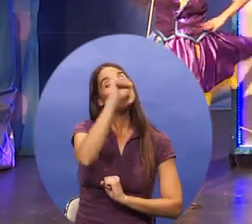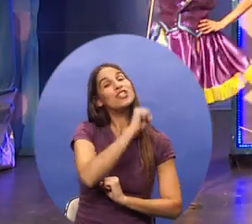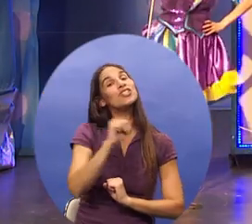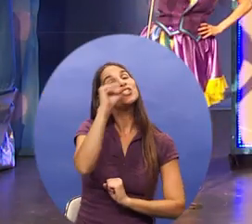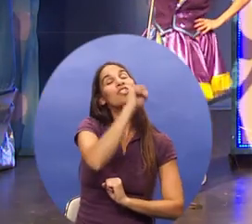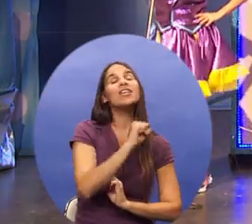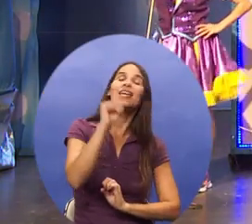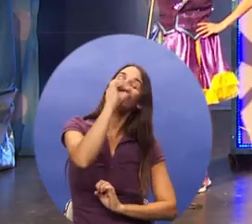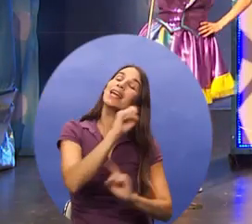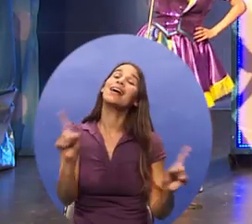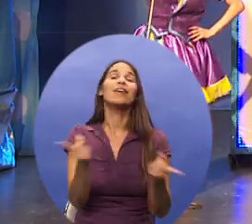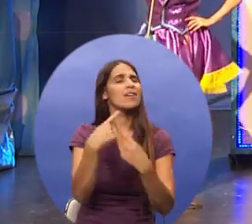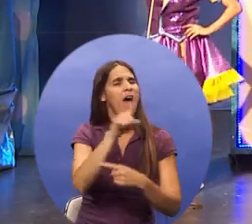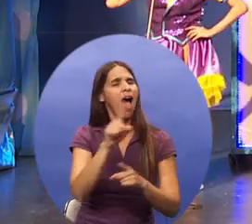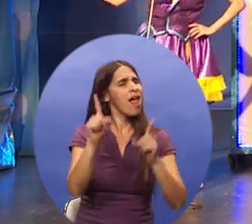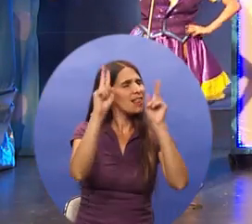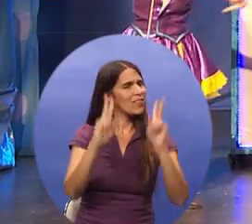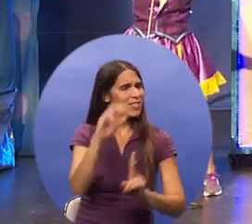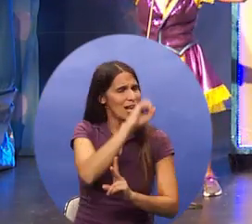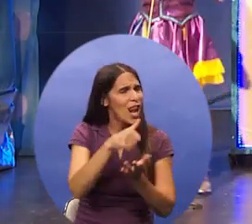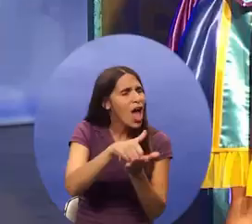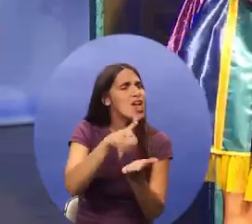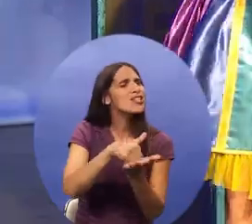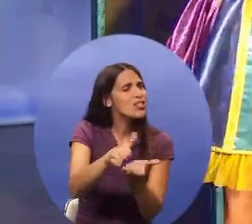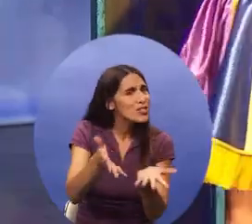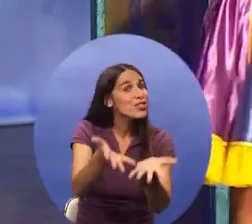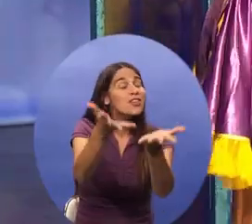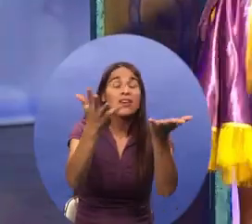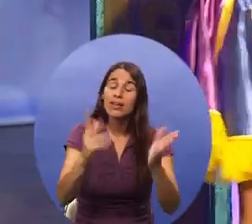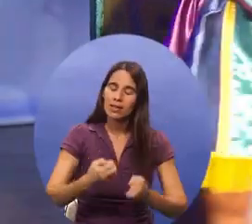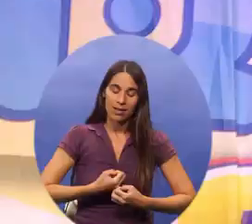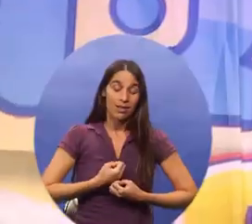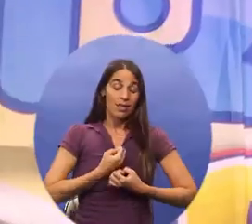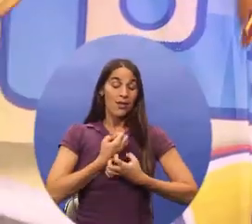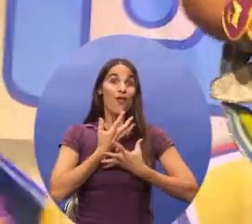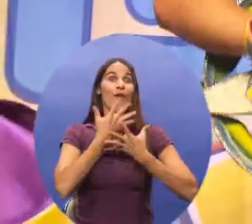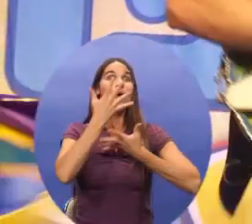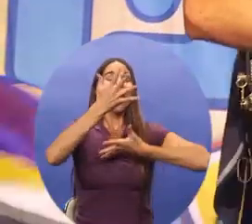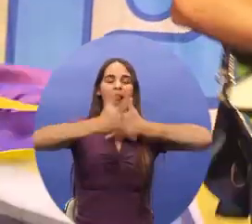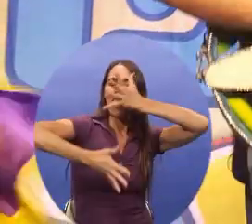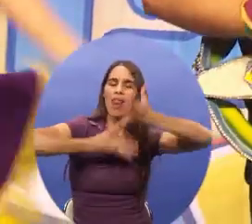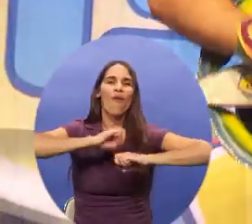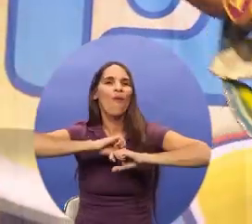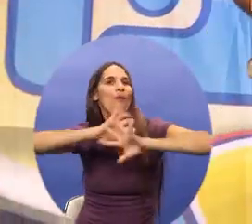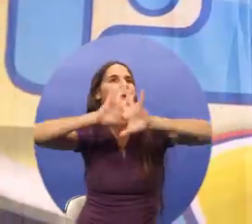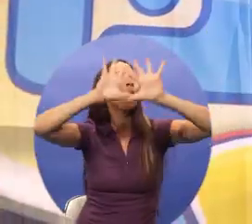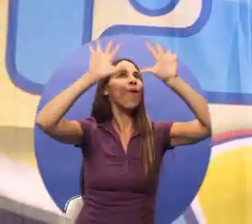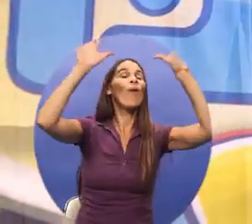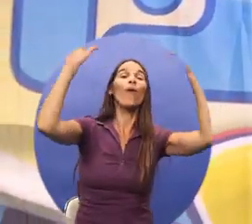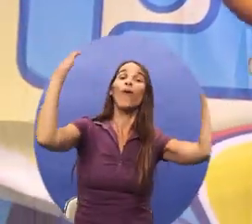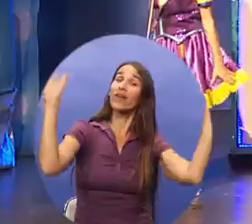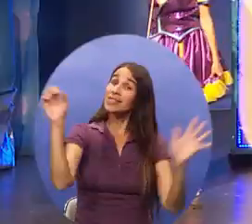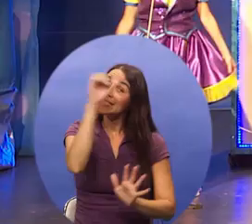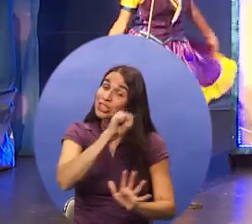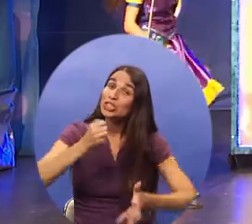השיר. שיר שיר שיר, אל תפסיק לשיר, תגלה את הכל ותפיצו